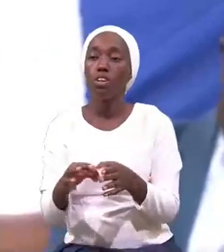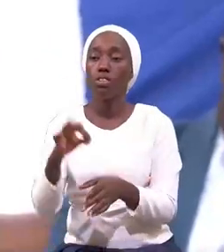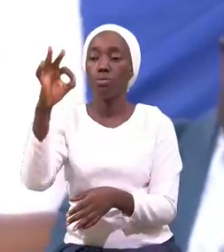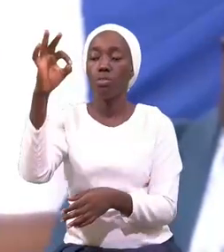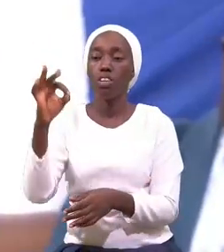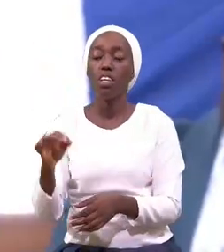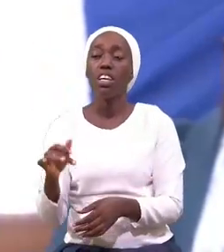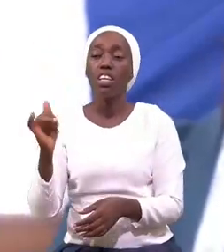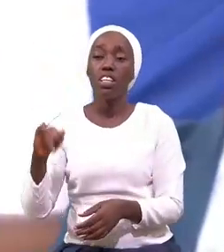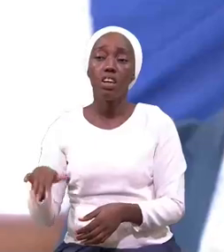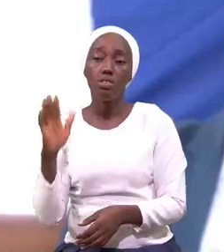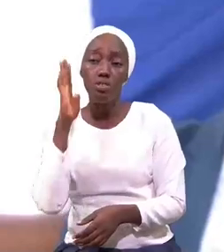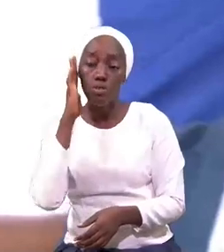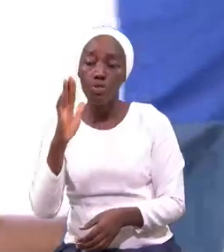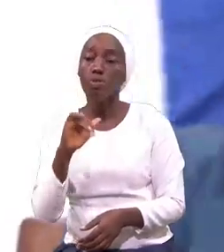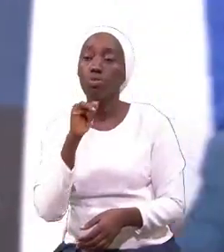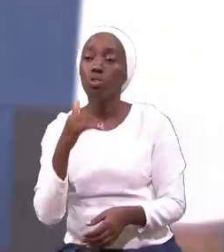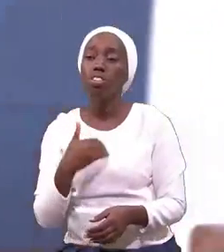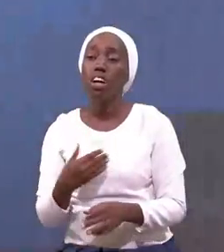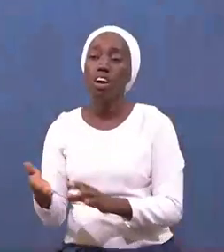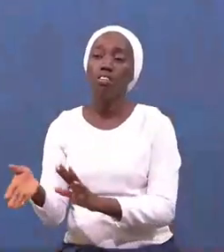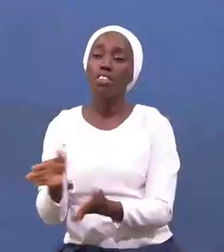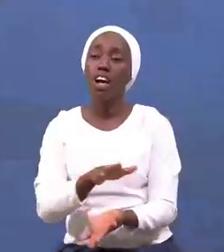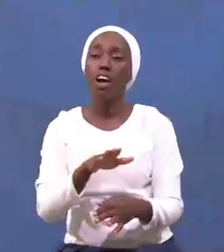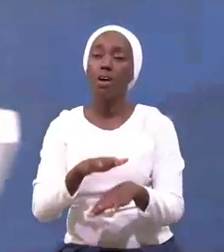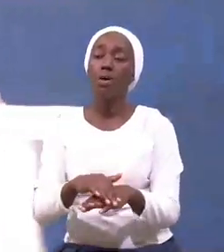Et ils ne devraient pas mourir ce jour-là.